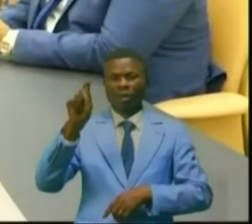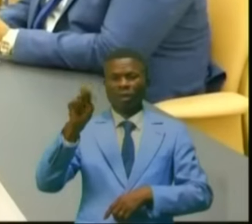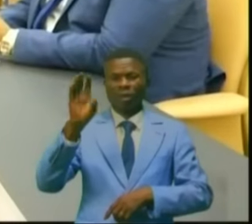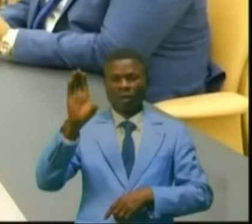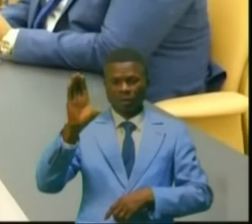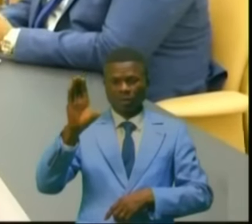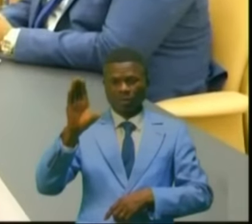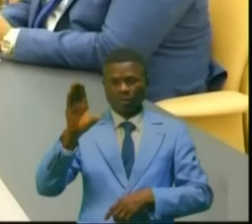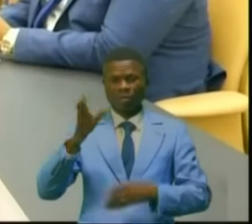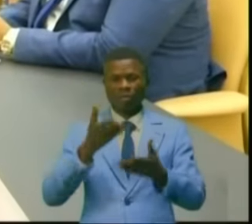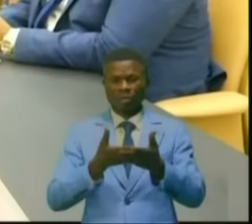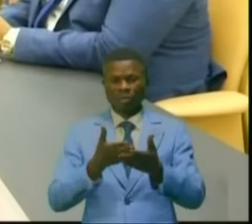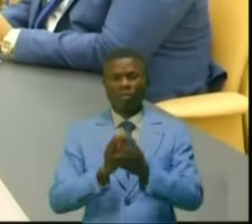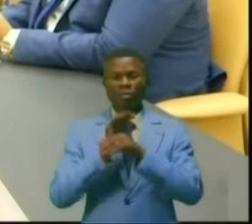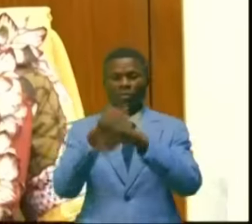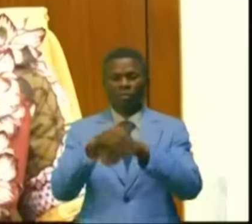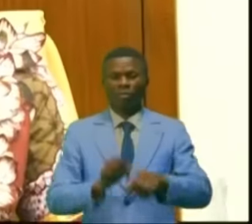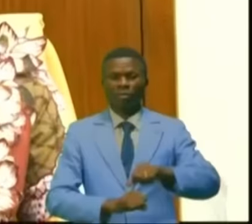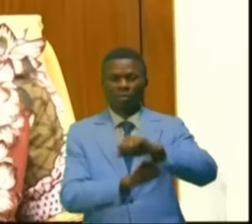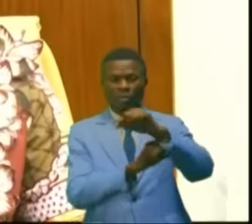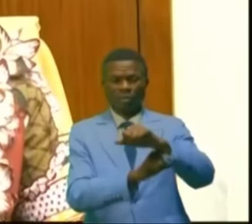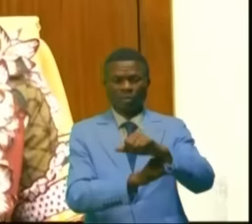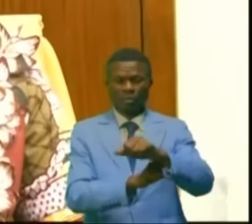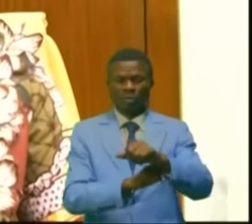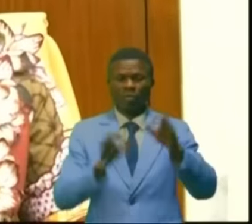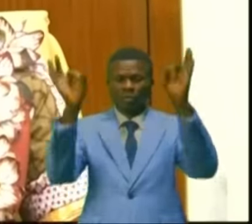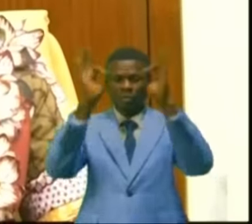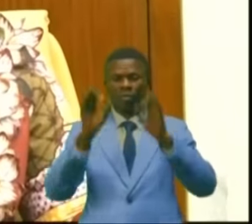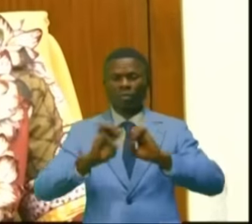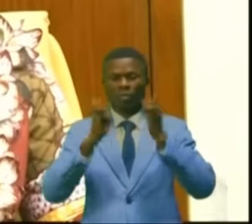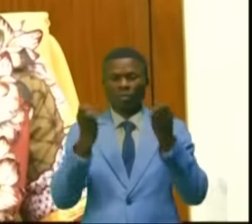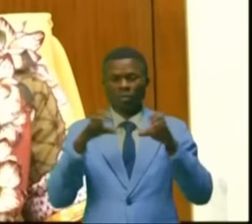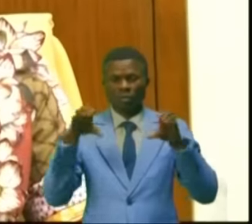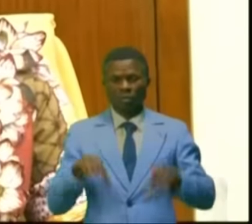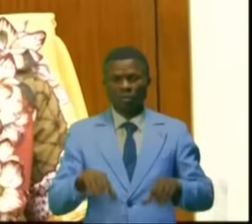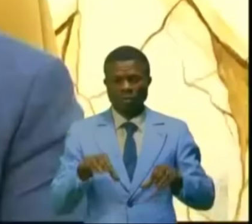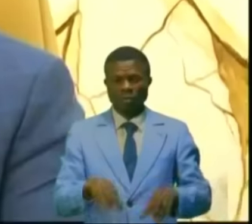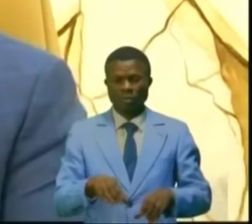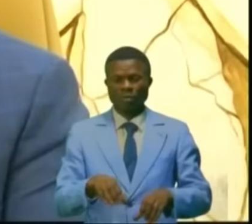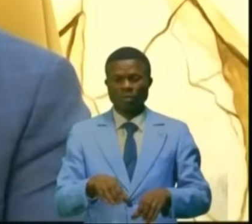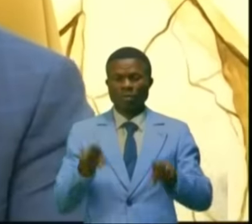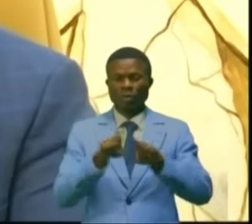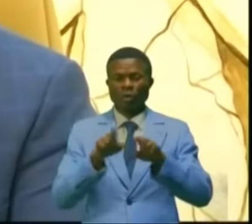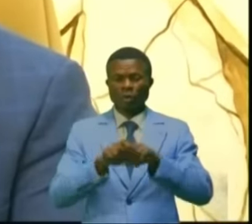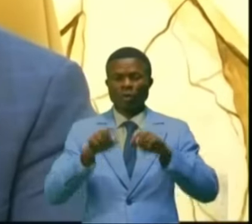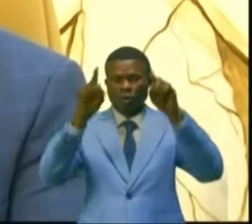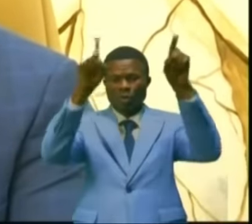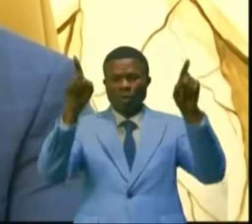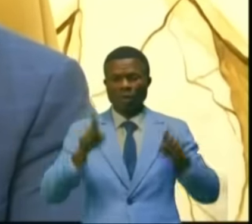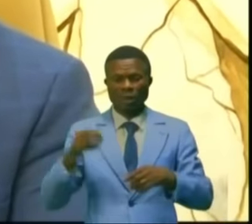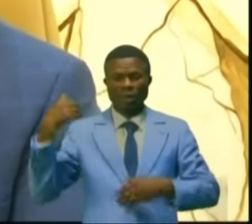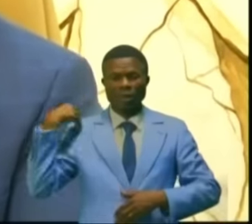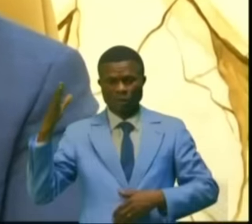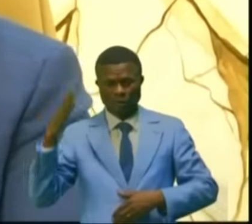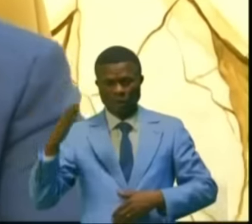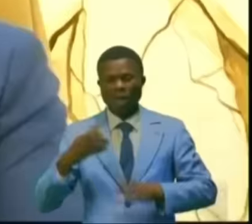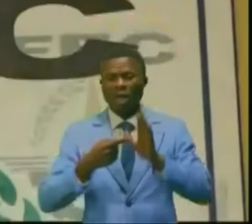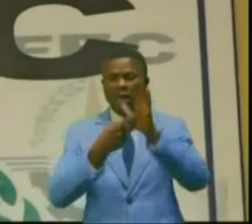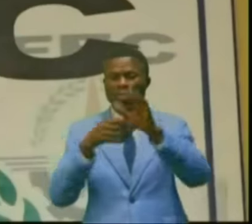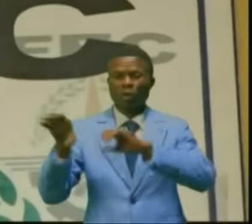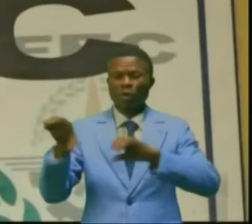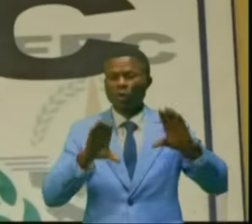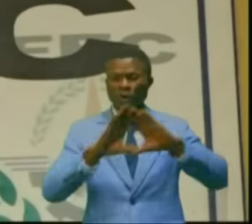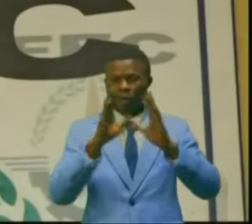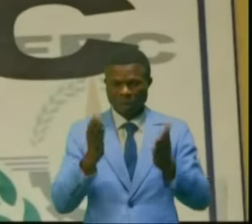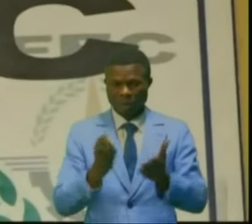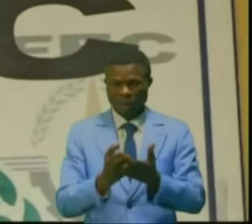RTNC s'engage à accompagner la Fédération des entreprises du Congo en tant que média public dans la couverture de ses activités et